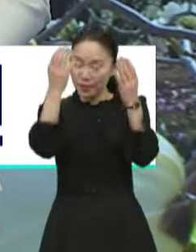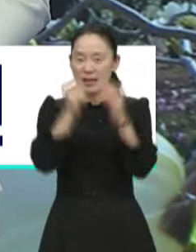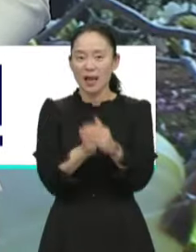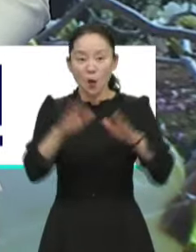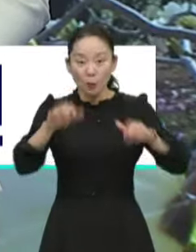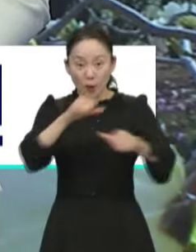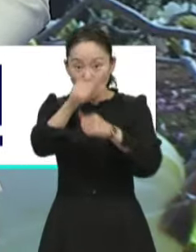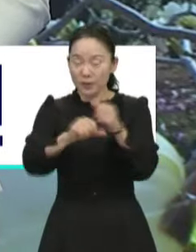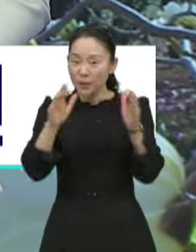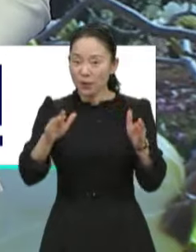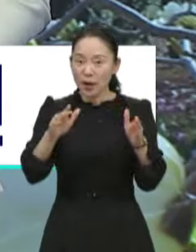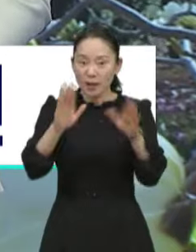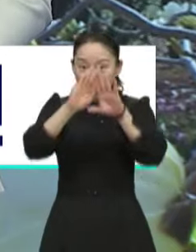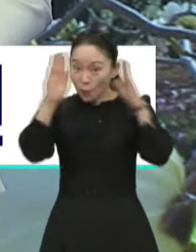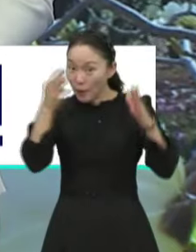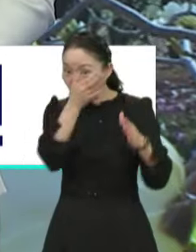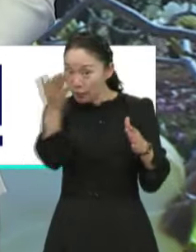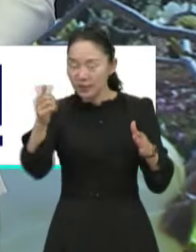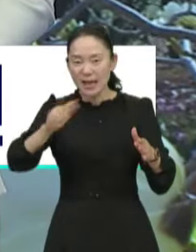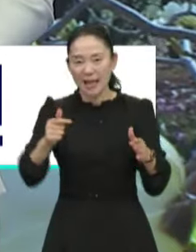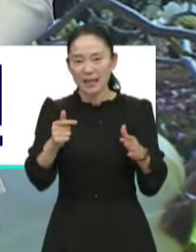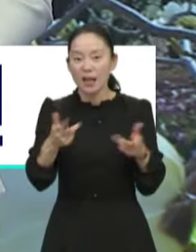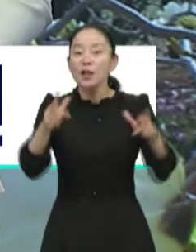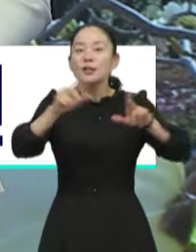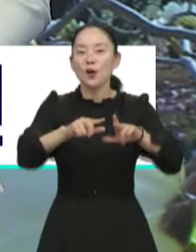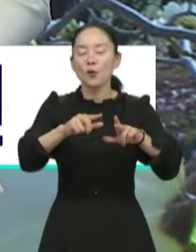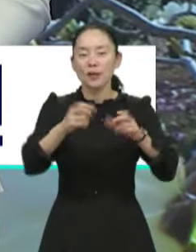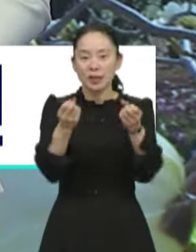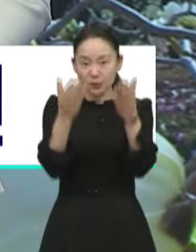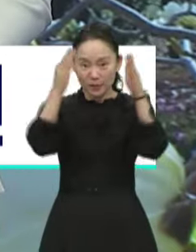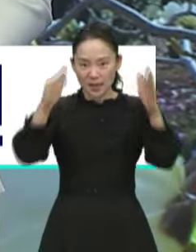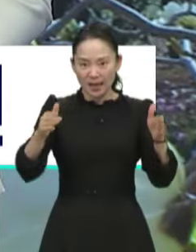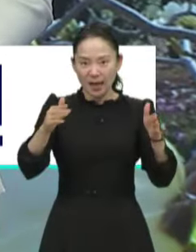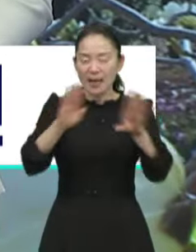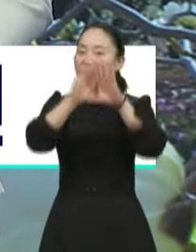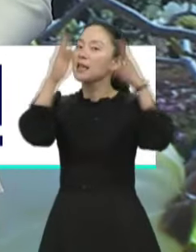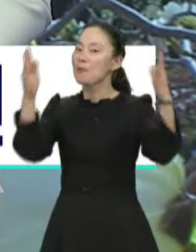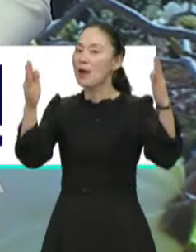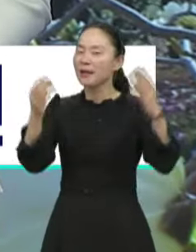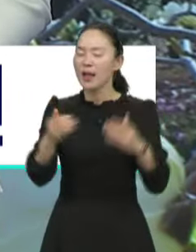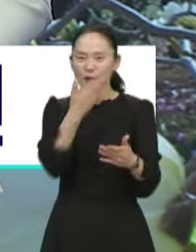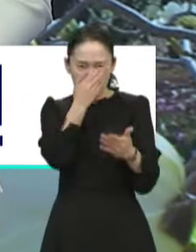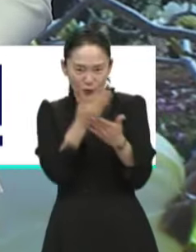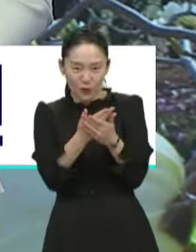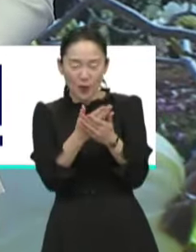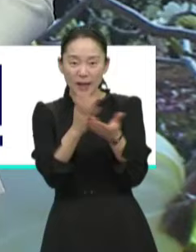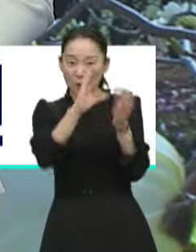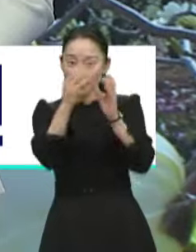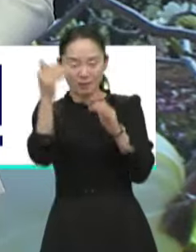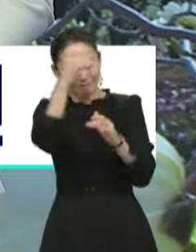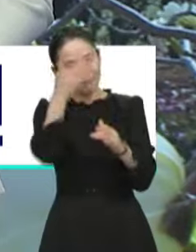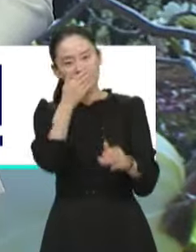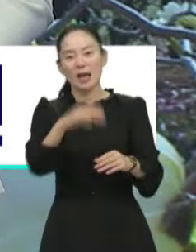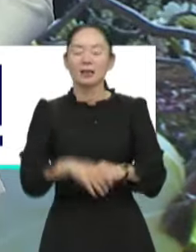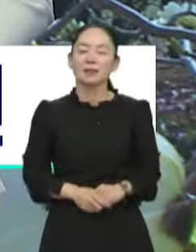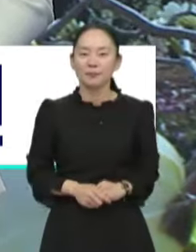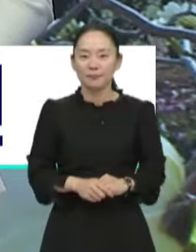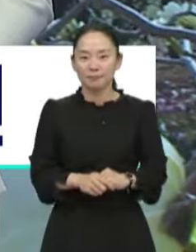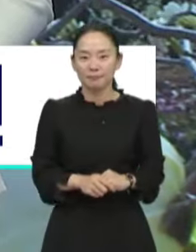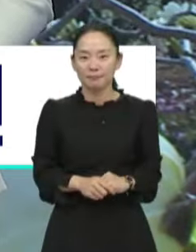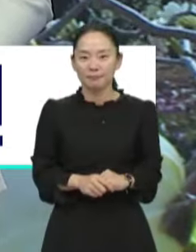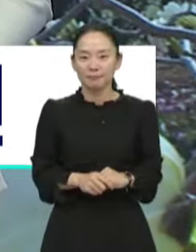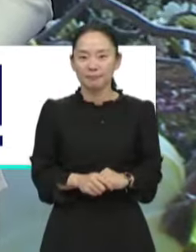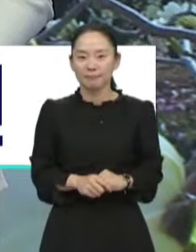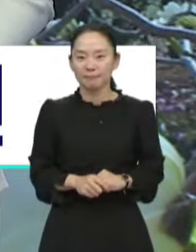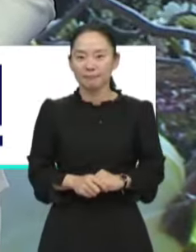일반에 공개되지 않았던 목련 정원이 축제 기간에 개방돼 귀한 목련들을 감상할 수 있습니다. 장석영 기자가 수목원을